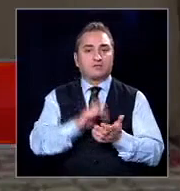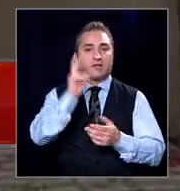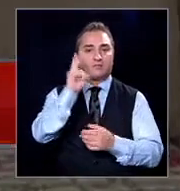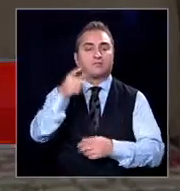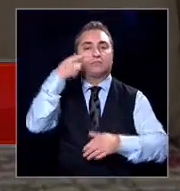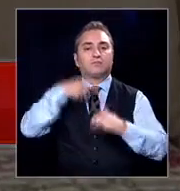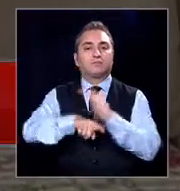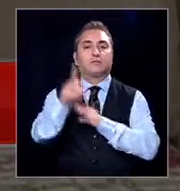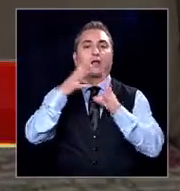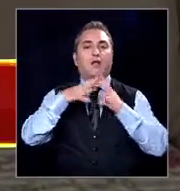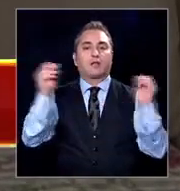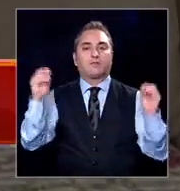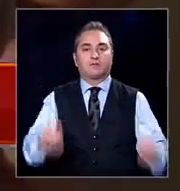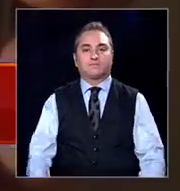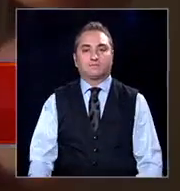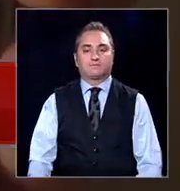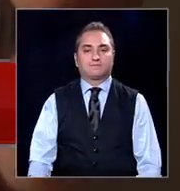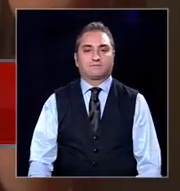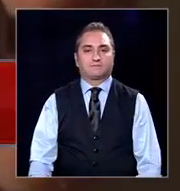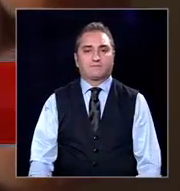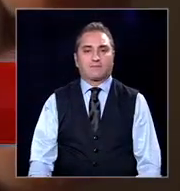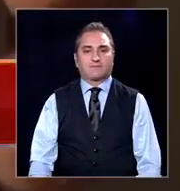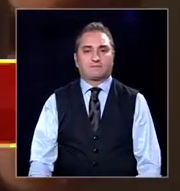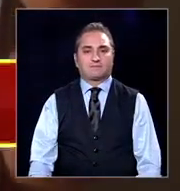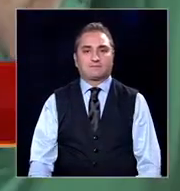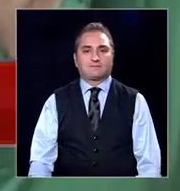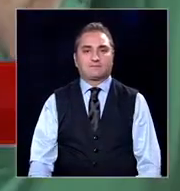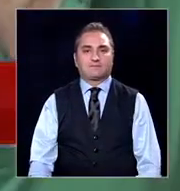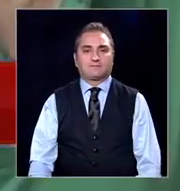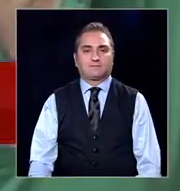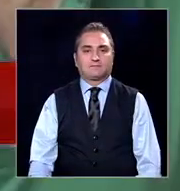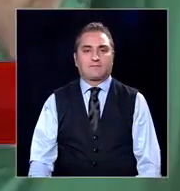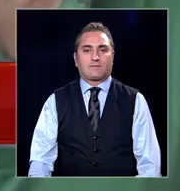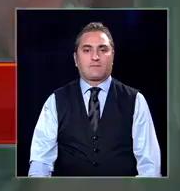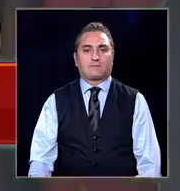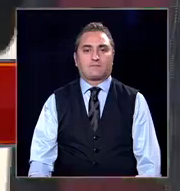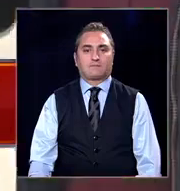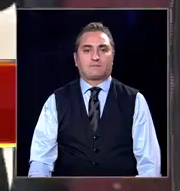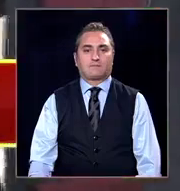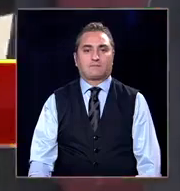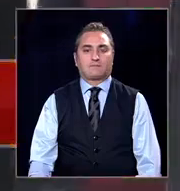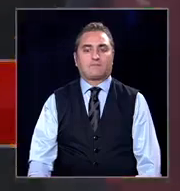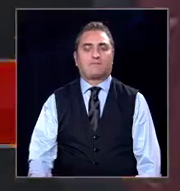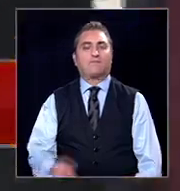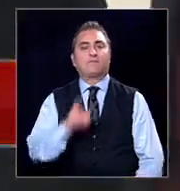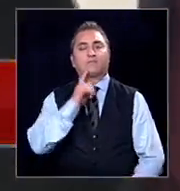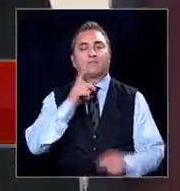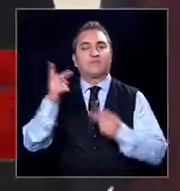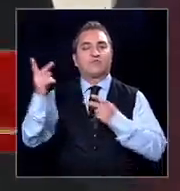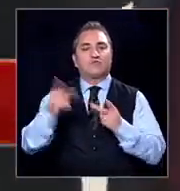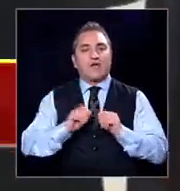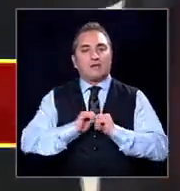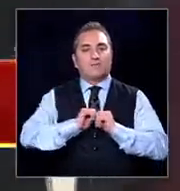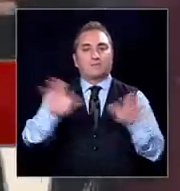İşe giderken kalkıp benim fotoğrafımı çekip bana gönderiyor. Ben nereye kadar saklanabilirim? Çağrısı yanıt buldu.